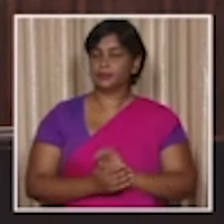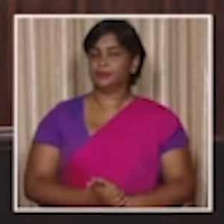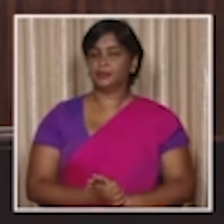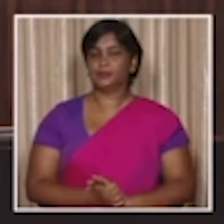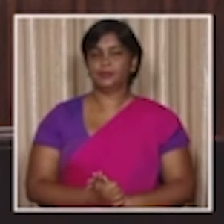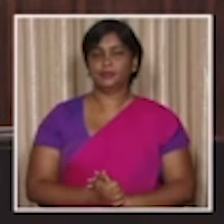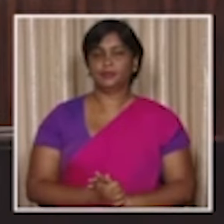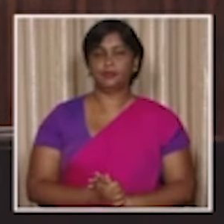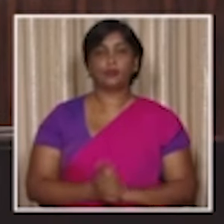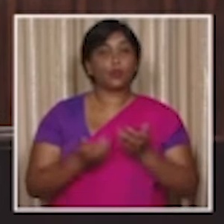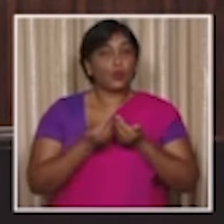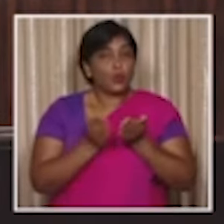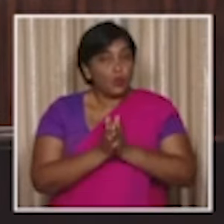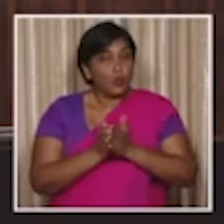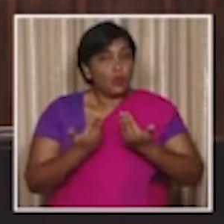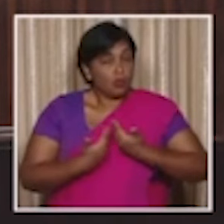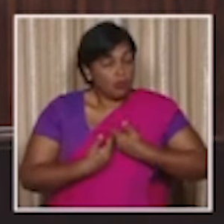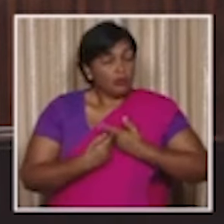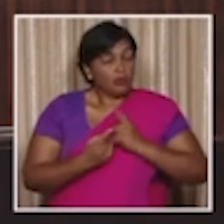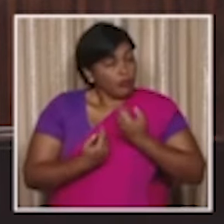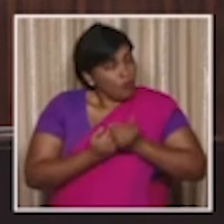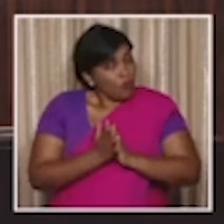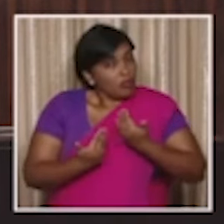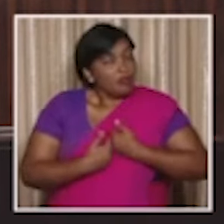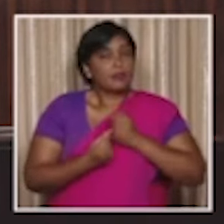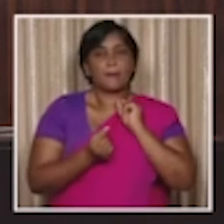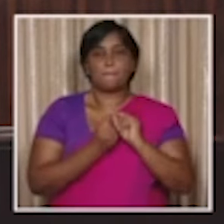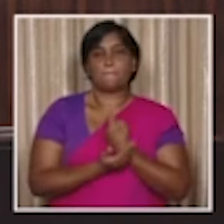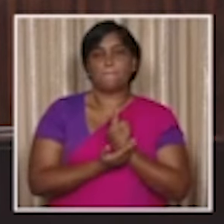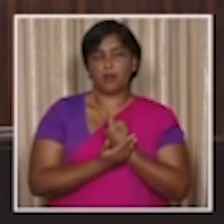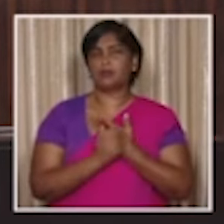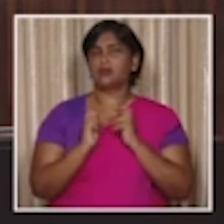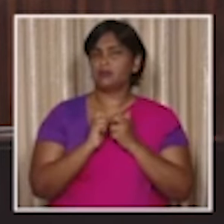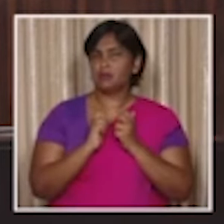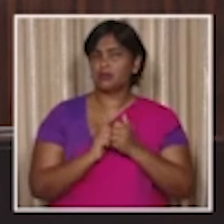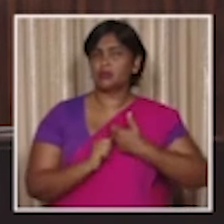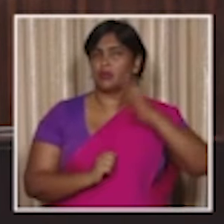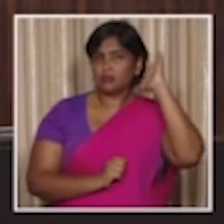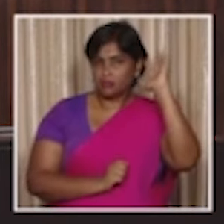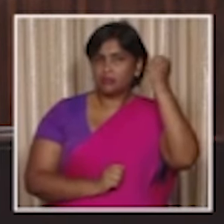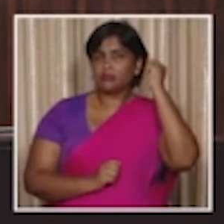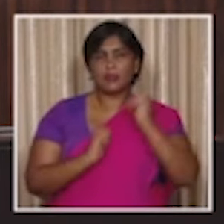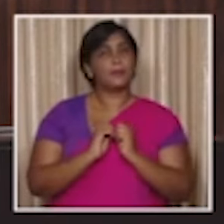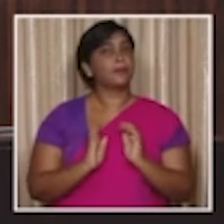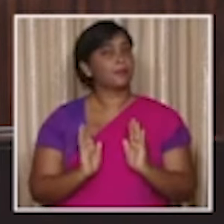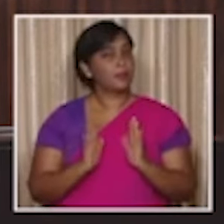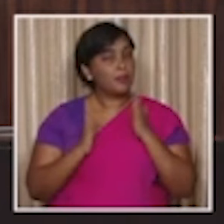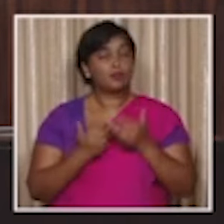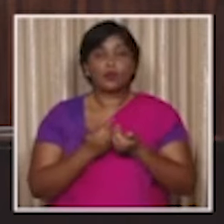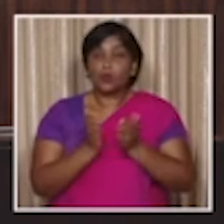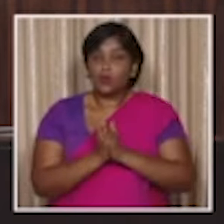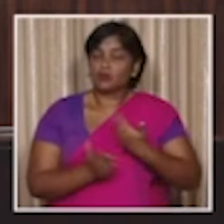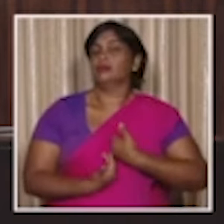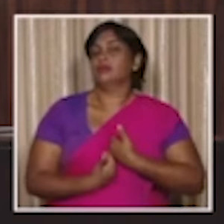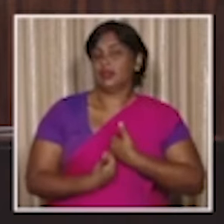විහරත, තමා තමන්ටම පහනක් වෙන්න. අර්බුද ජය ගැනීමේ ක්‍රියාවලිය ආරම්භ කළ යුත්තේ